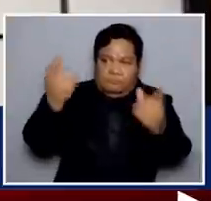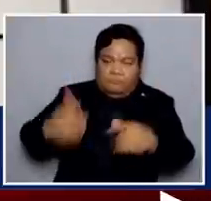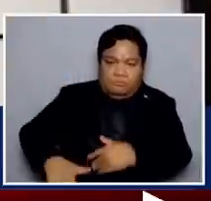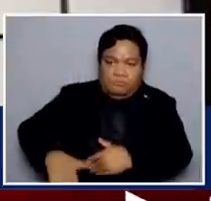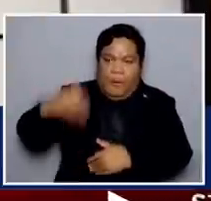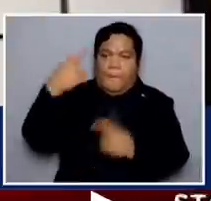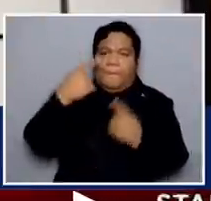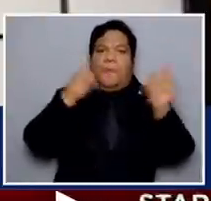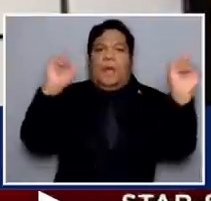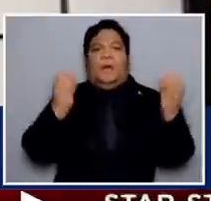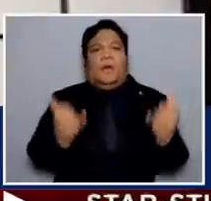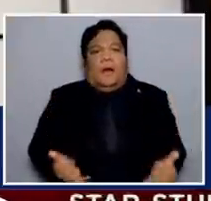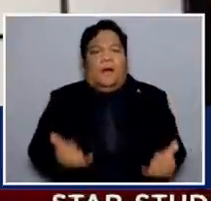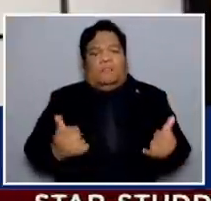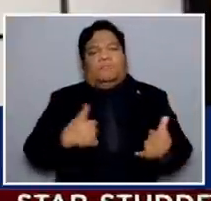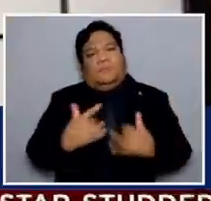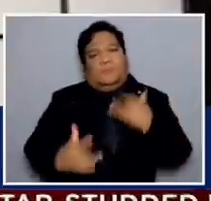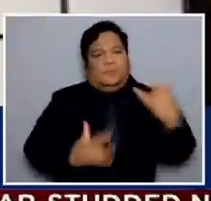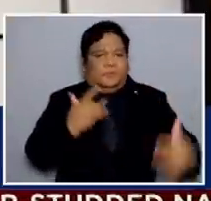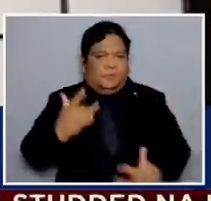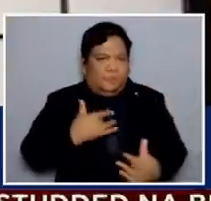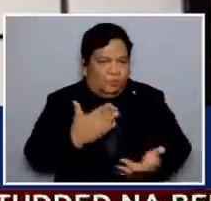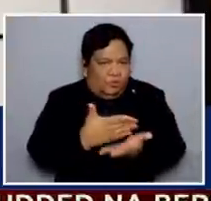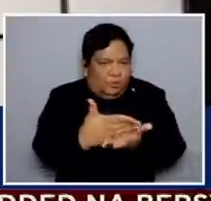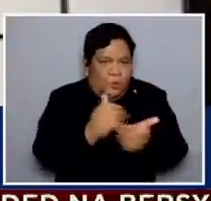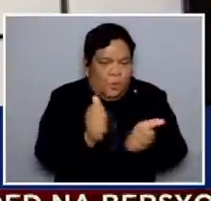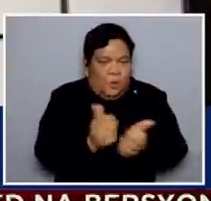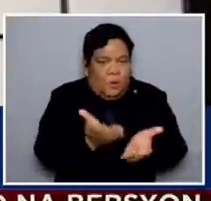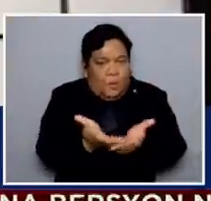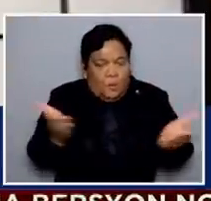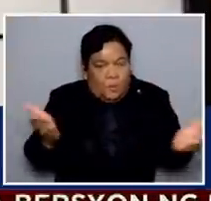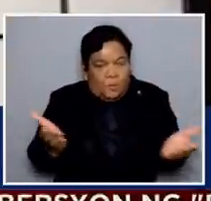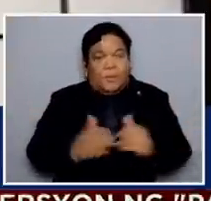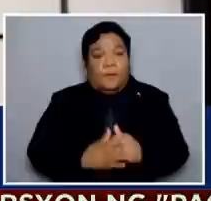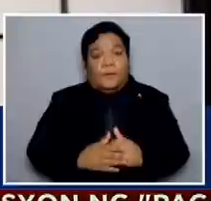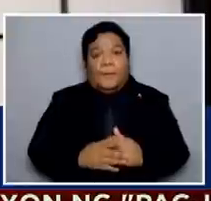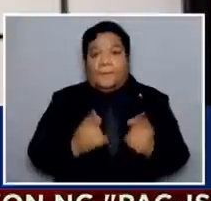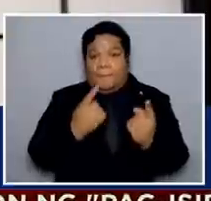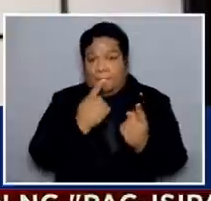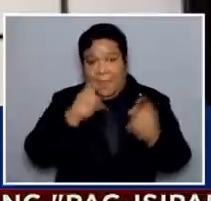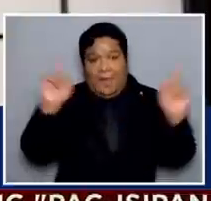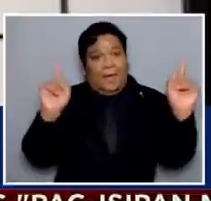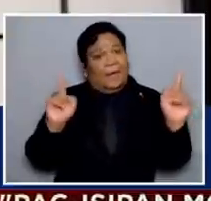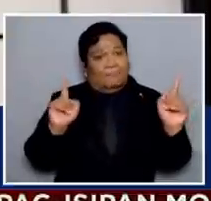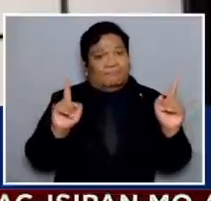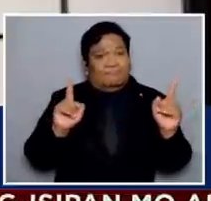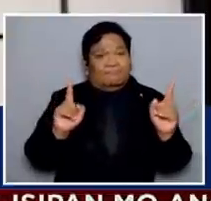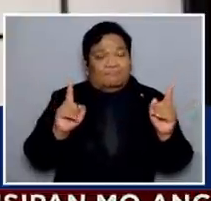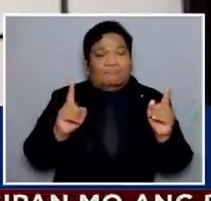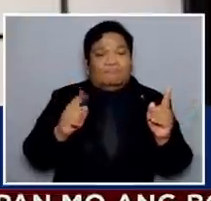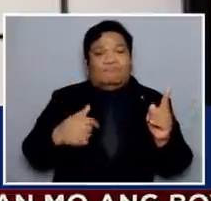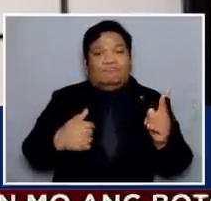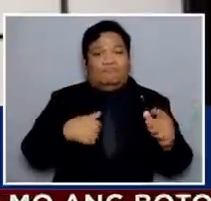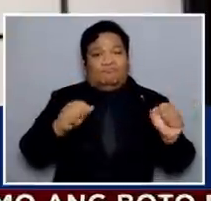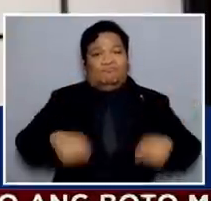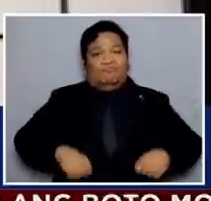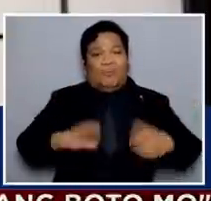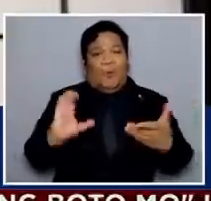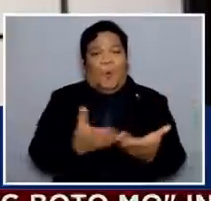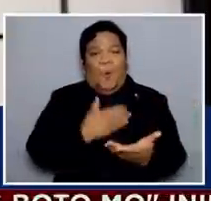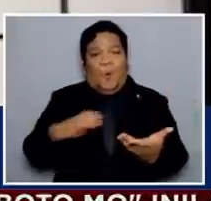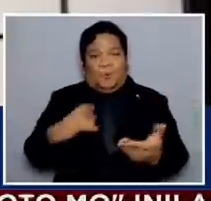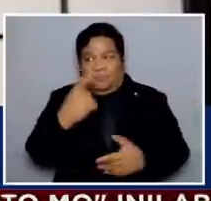na I'm able to share din this dream sa lahat, at finally, I'm going to do a concert solo,